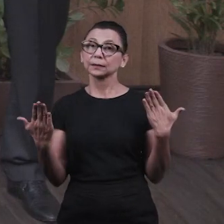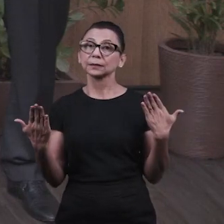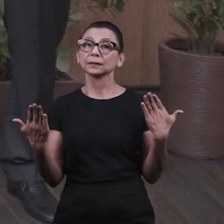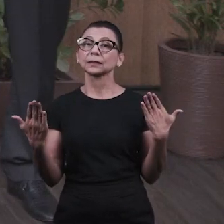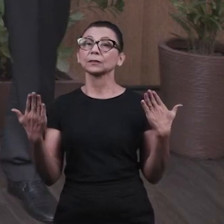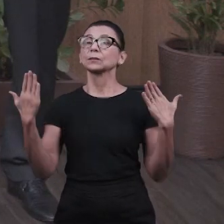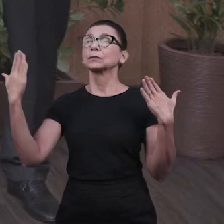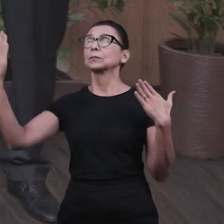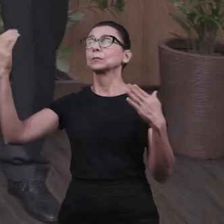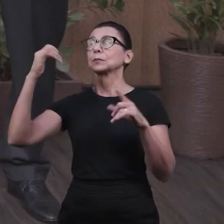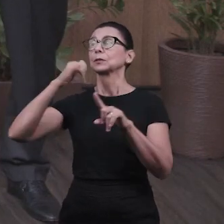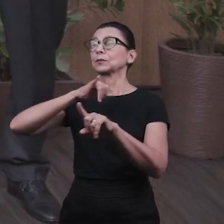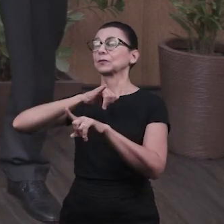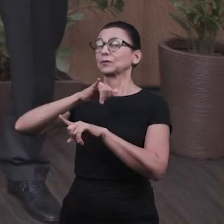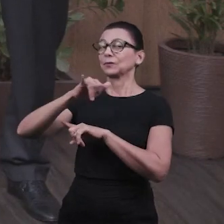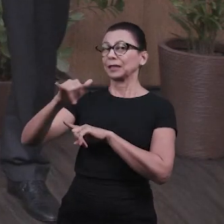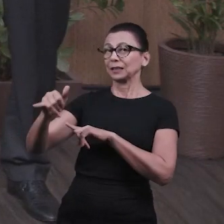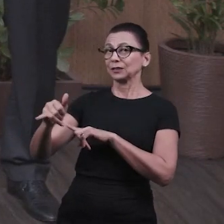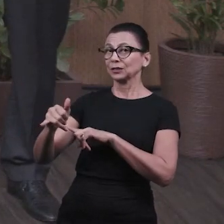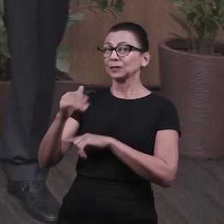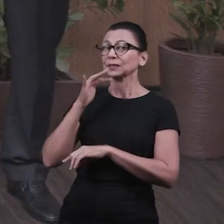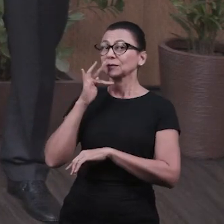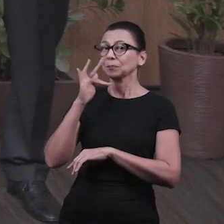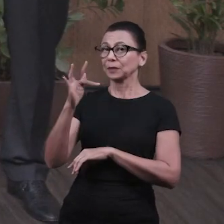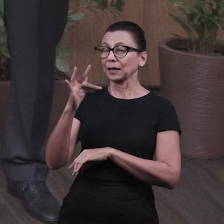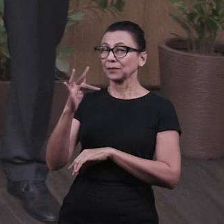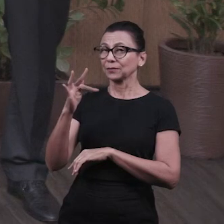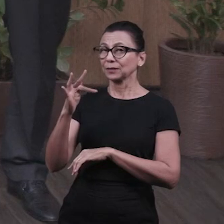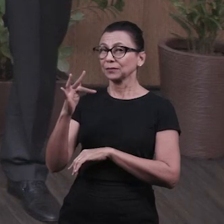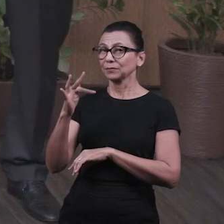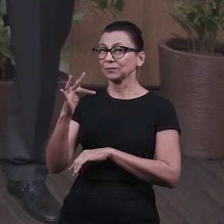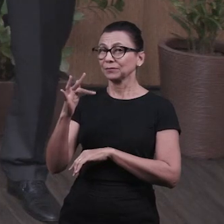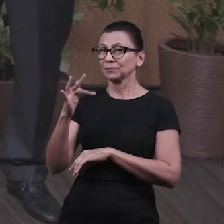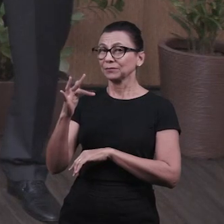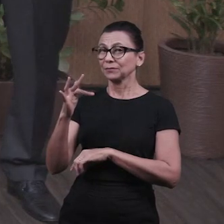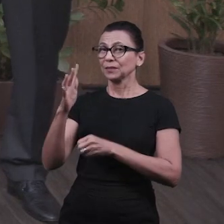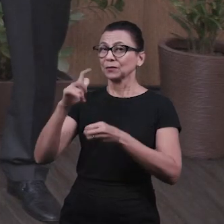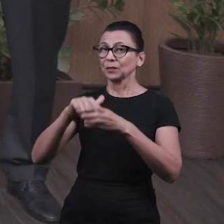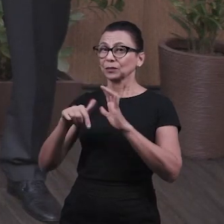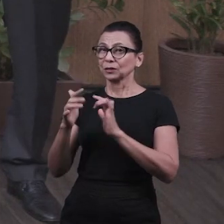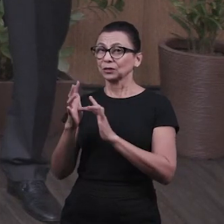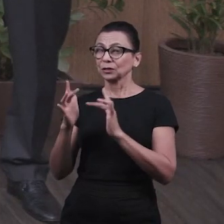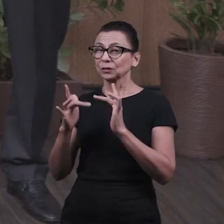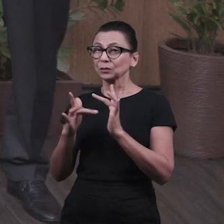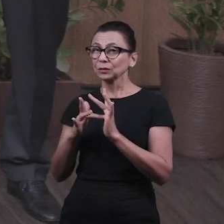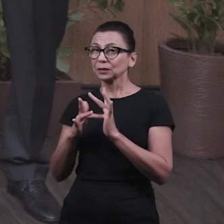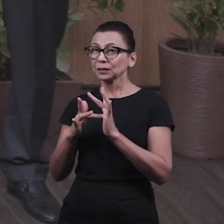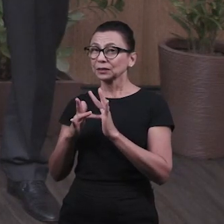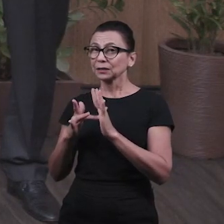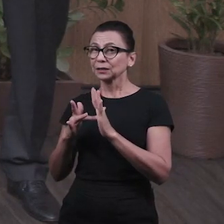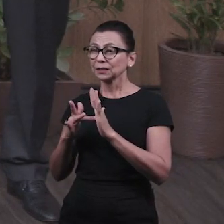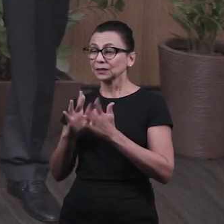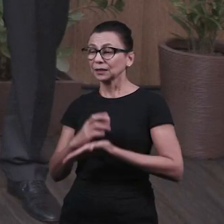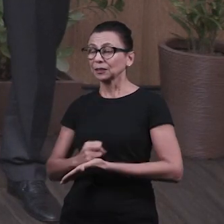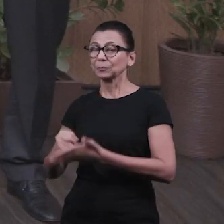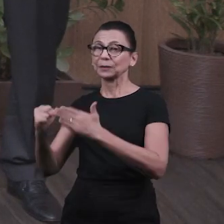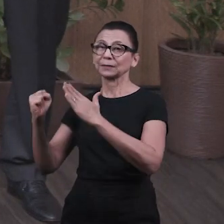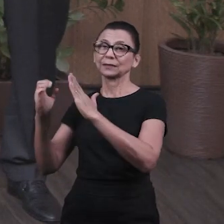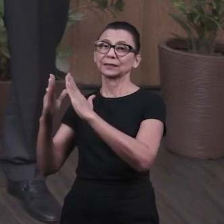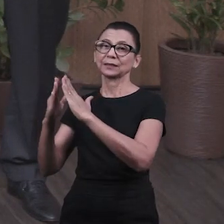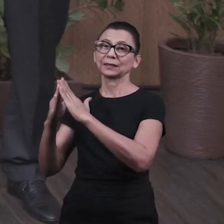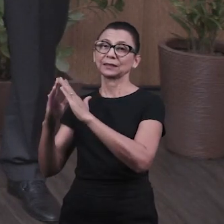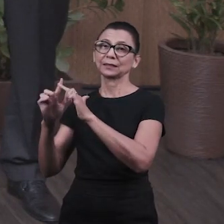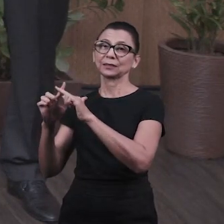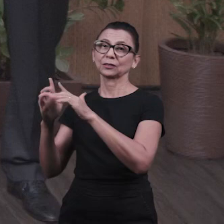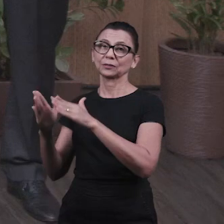son enlèvement qui se donnera au retour du Seigneur Jésus. Observez le commentaire